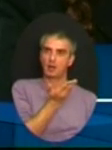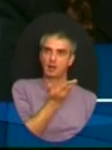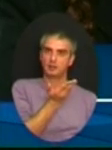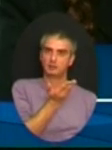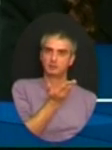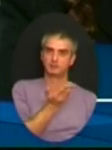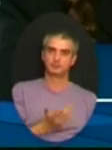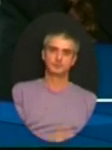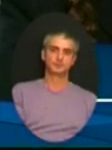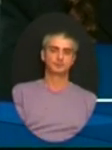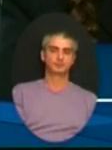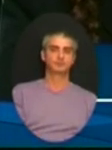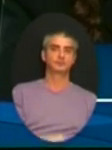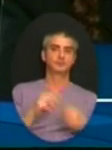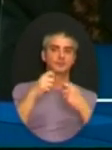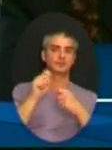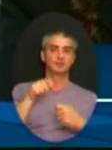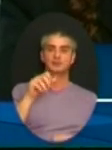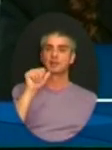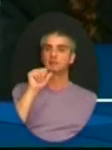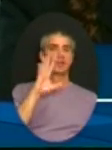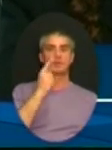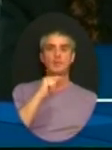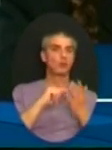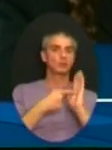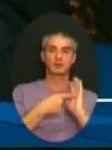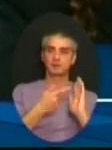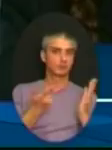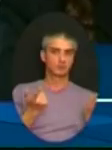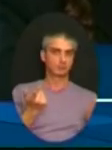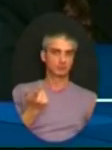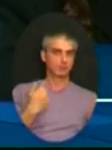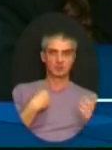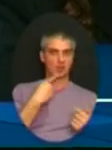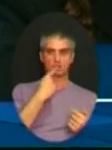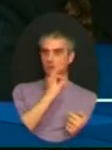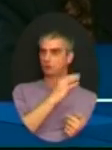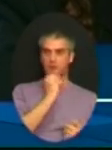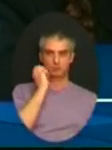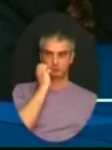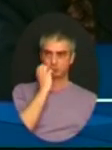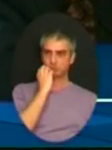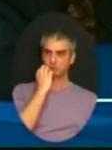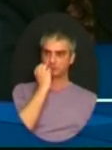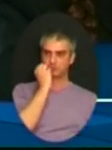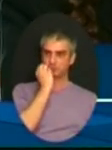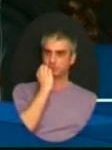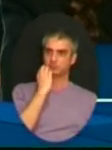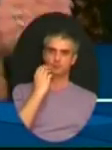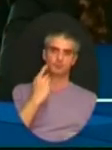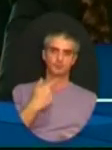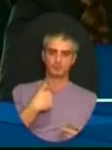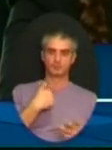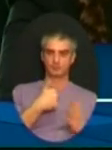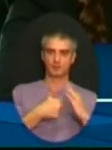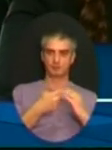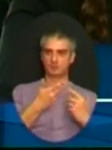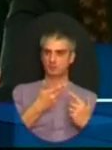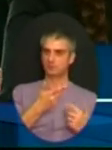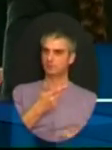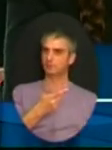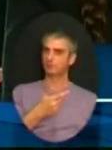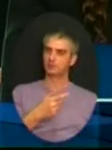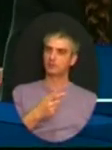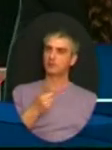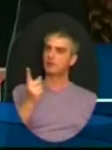במשטרה? אולי תשאלי את חבר הכנסת אמסלם למה הוא התכוון? הוא התכוון שסימנו את ראש הממשלה, אני לא בראשם, אני עולה בראשם של מחבלים, מישהו שרוצים